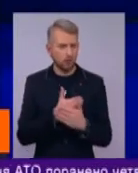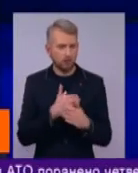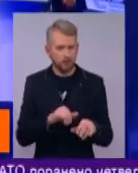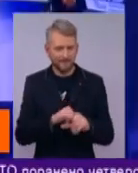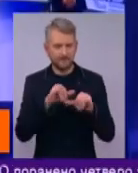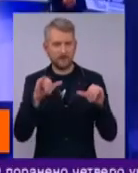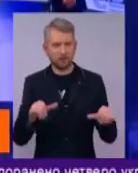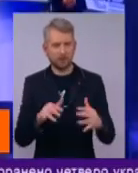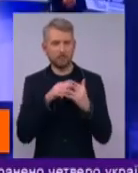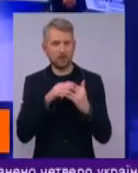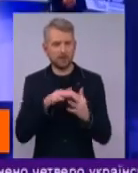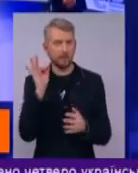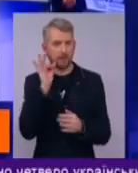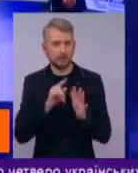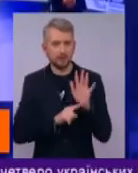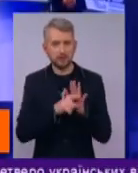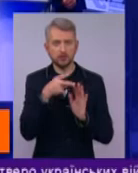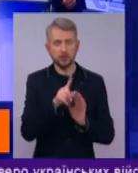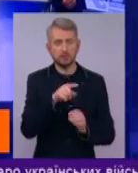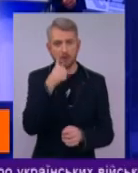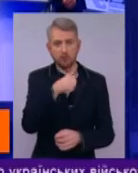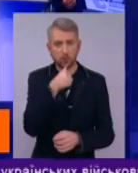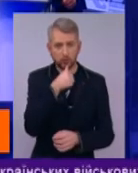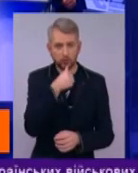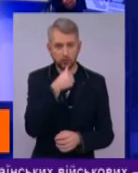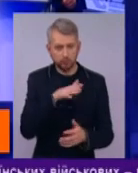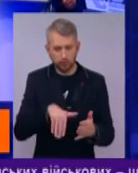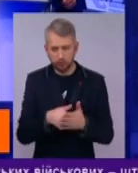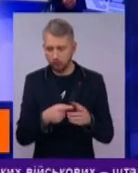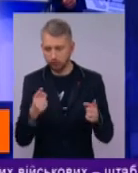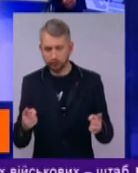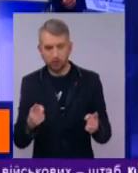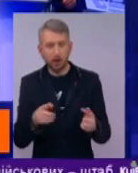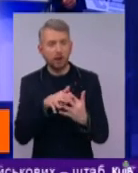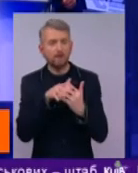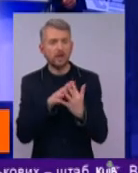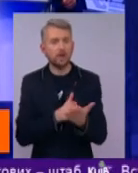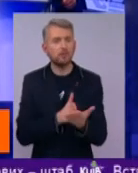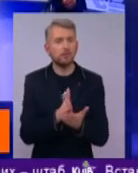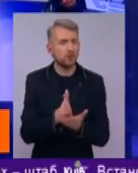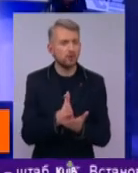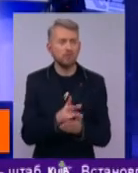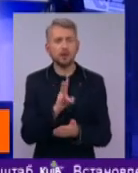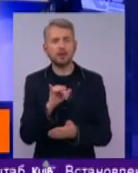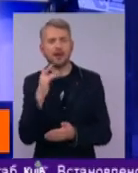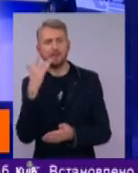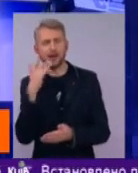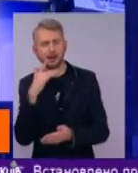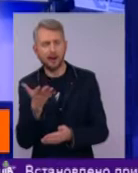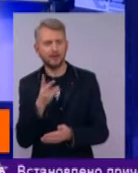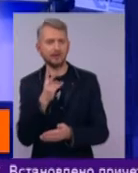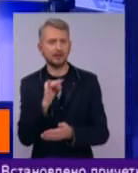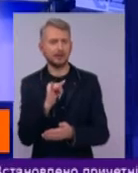в Афганистане длится с 2001 года. И военным путем ни американцам,